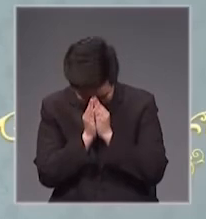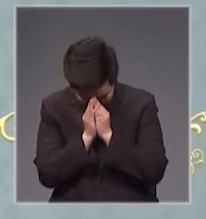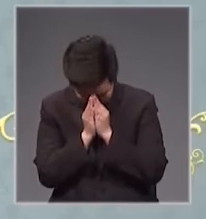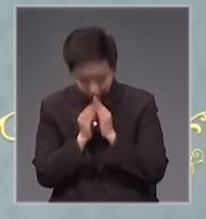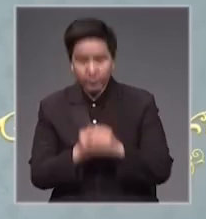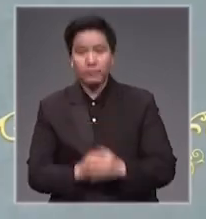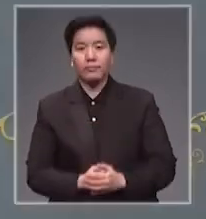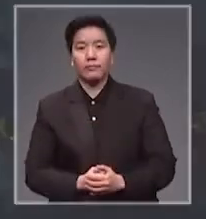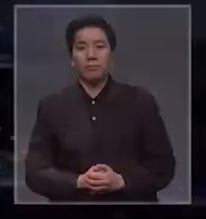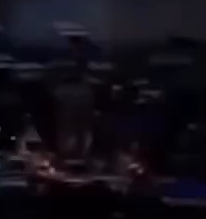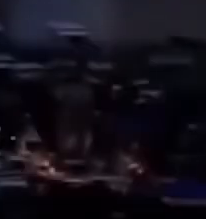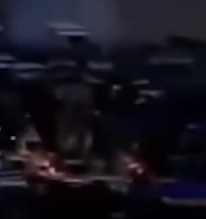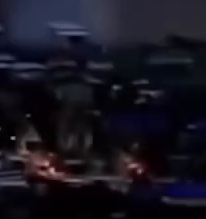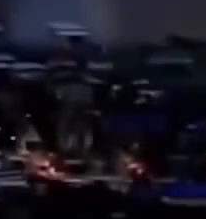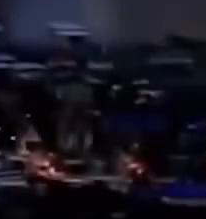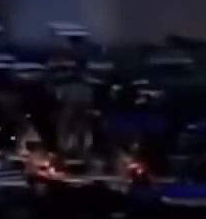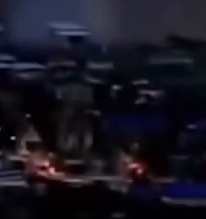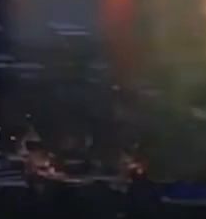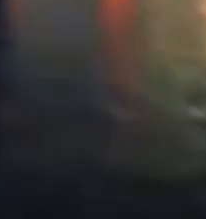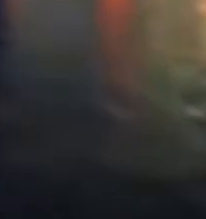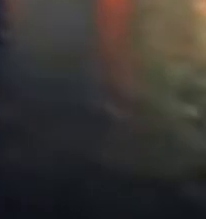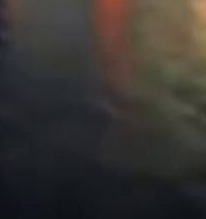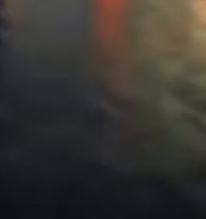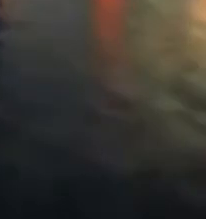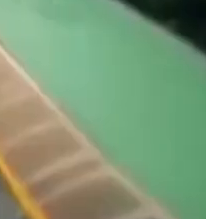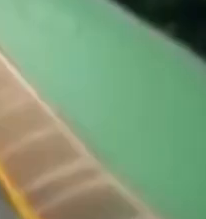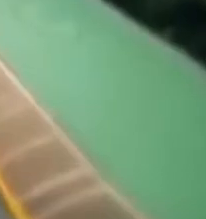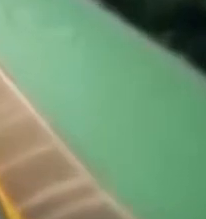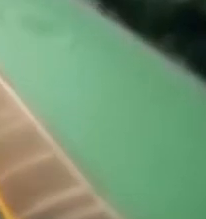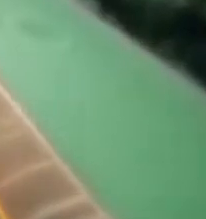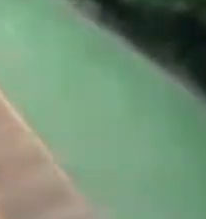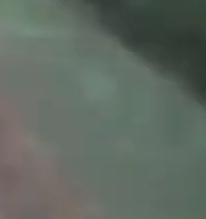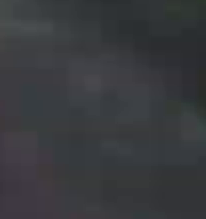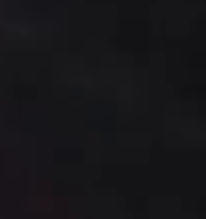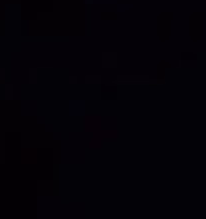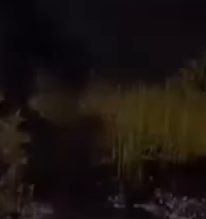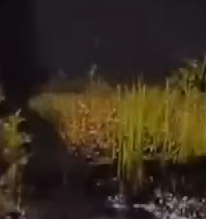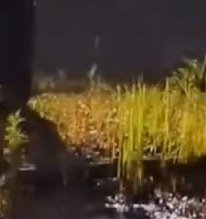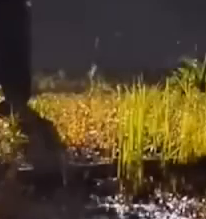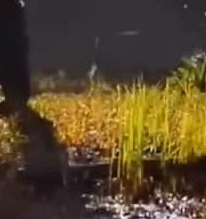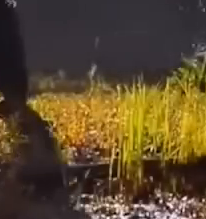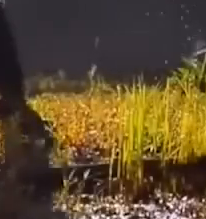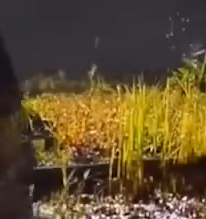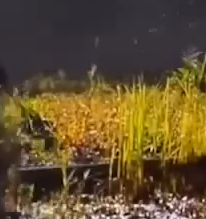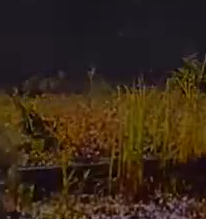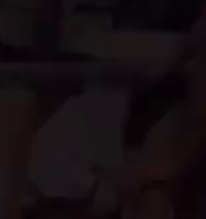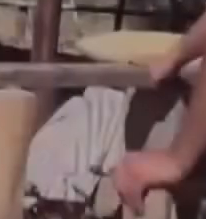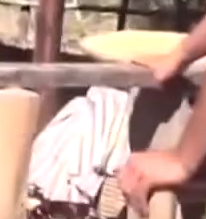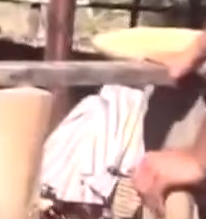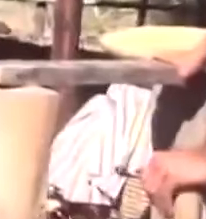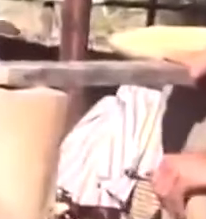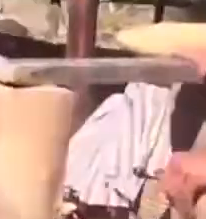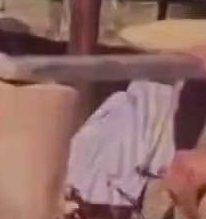ฉันพร้อมจะเป็นสะพานเพื่อให้เธอข้ามสู่ความร่มเย็นส